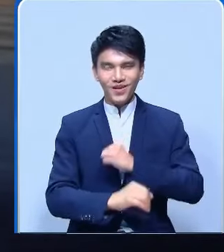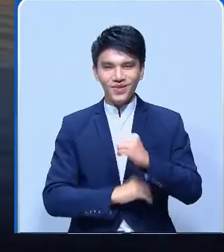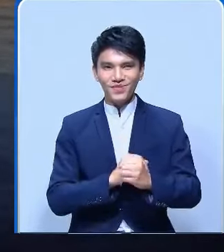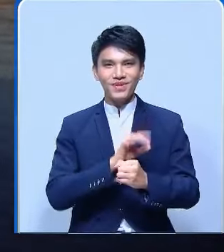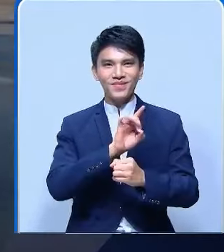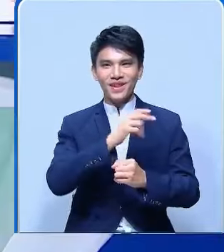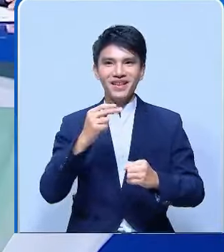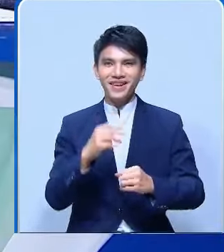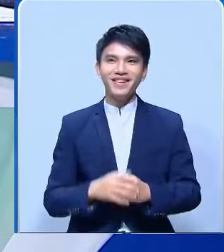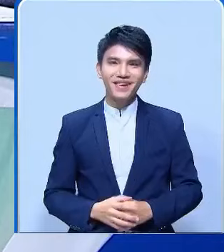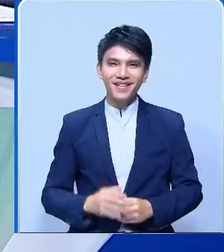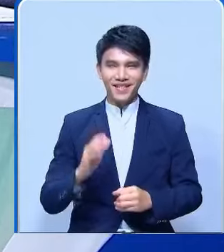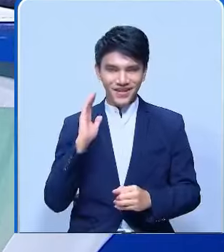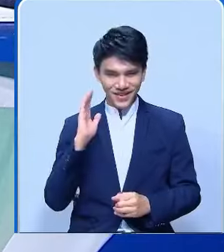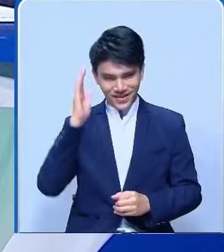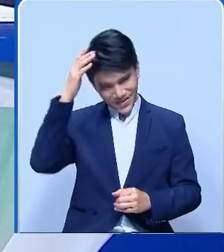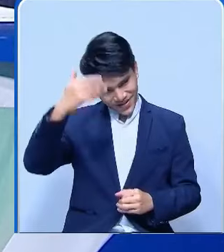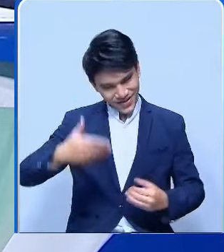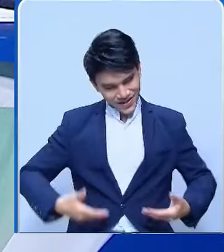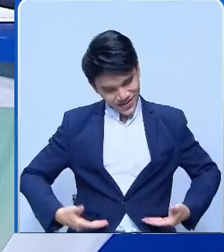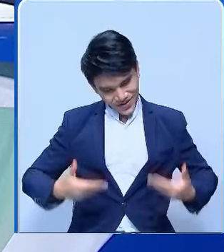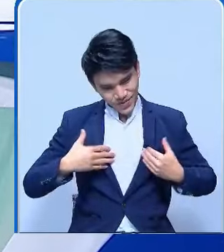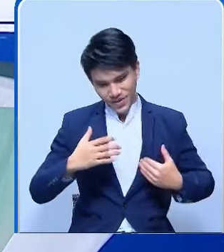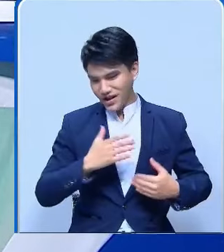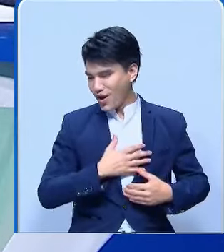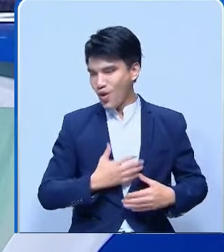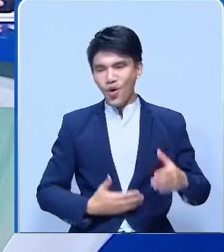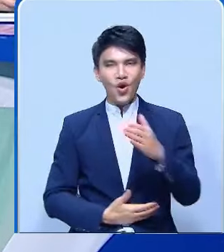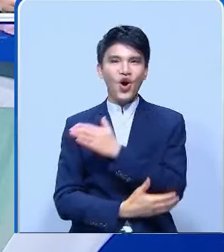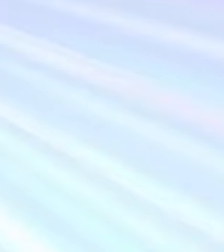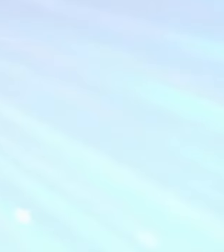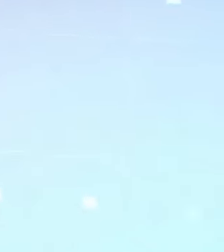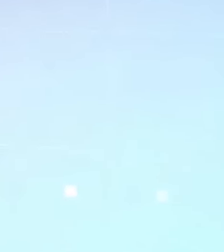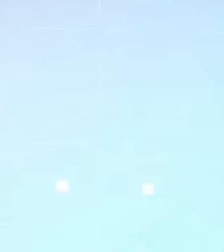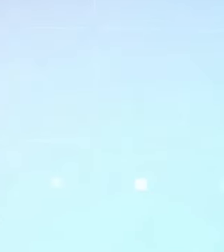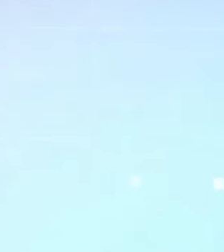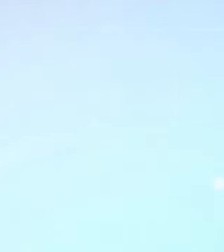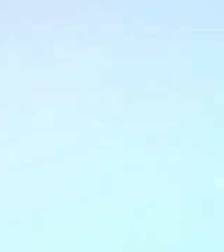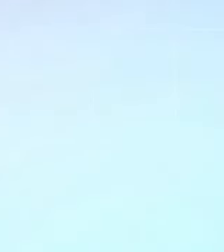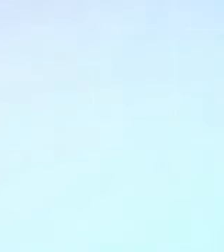เพราะว่าไม่งั้นในชั่วชีวิตเราถ้าไม่ดูคราวนี้คงไม่มีโอกาสแล้วนะคะคุณผู้ชม